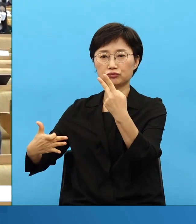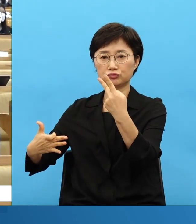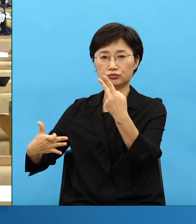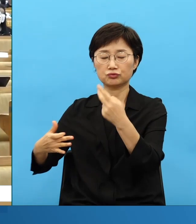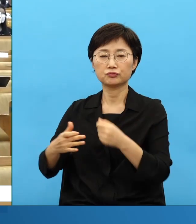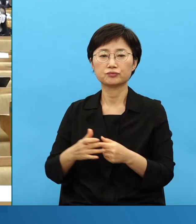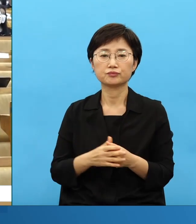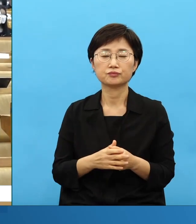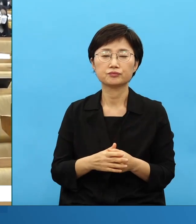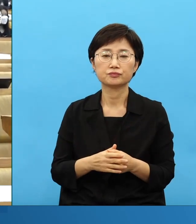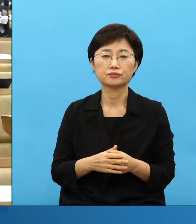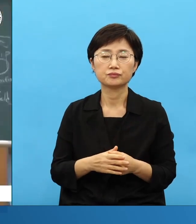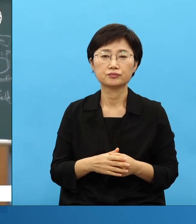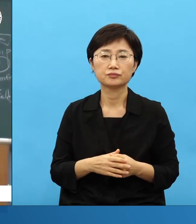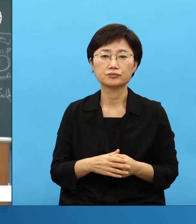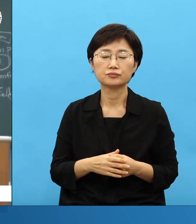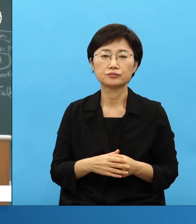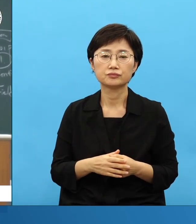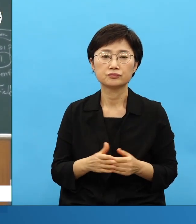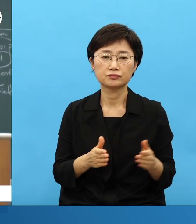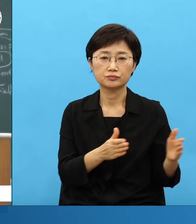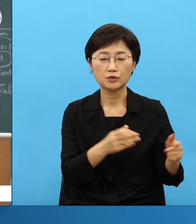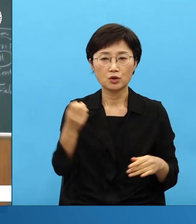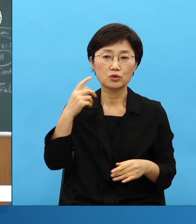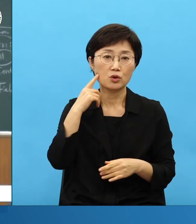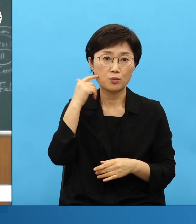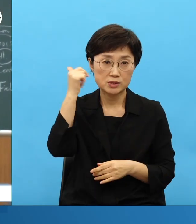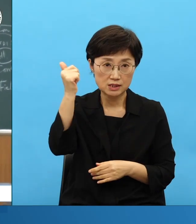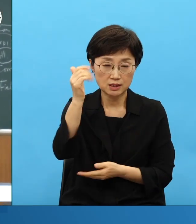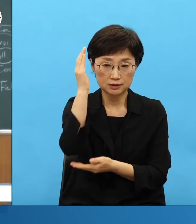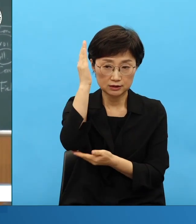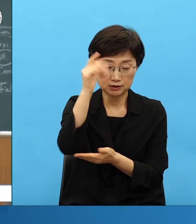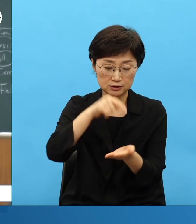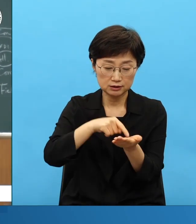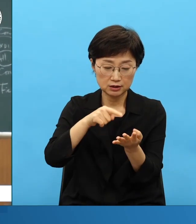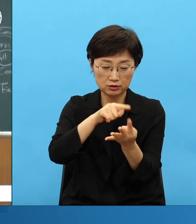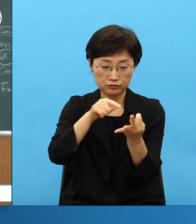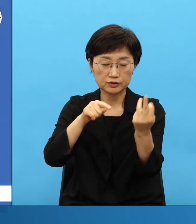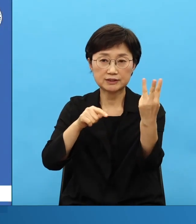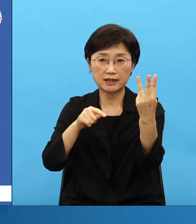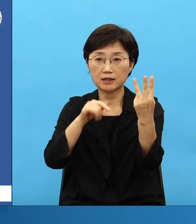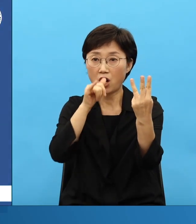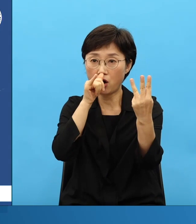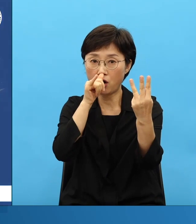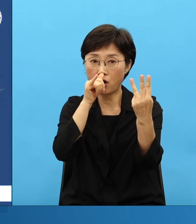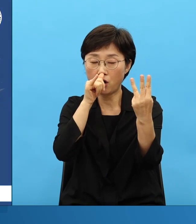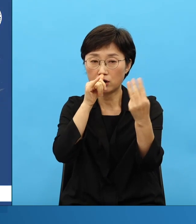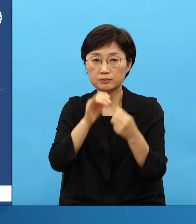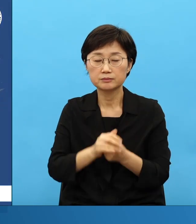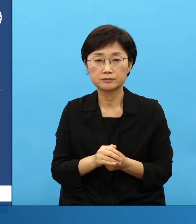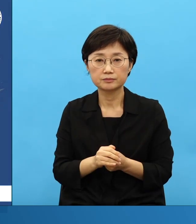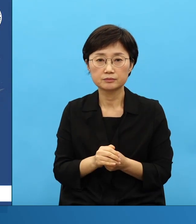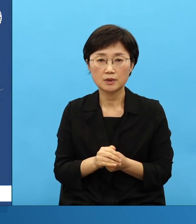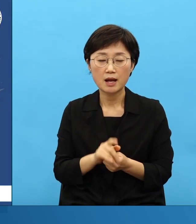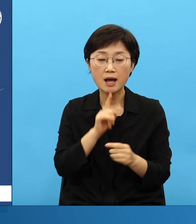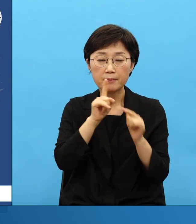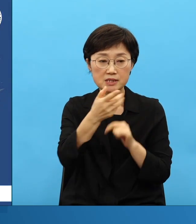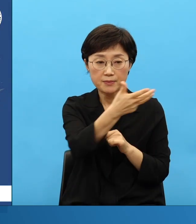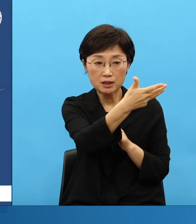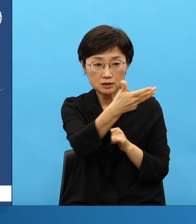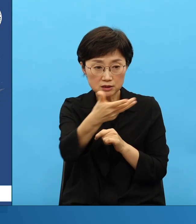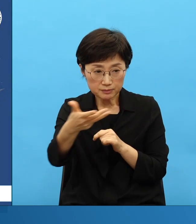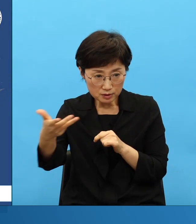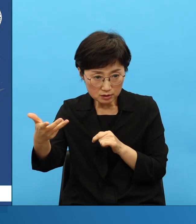각각 진행됩니다. 류광수 목사가 세강의 메시지를 전하며 말씀의 전체 흐름을 보고 나의